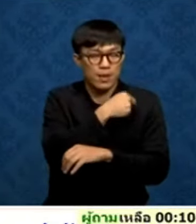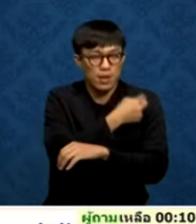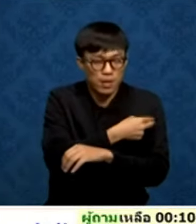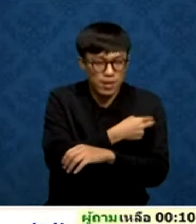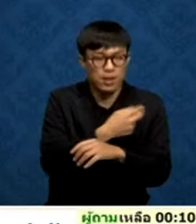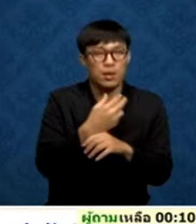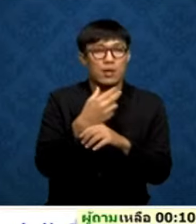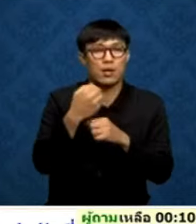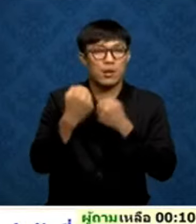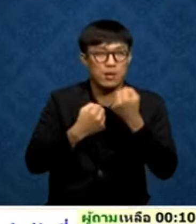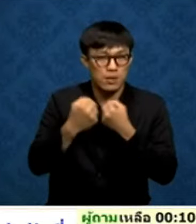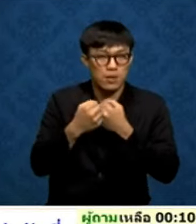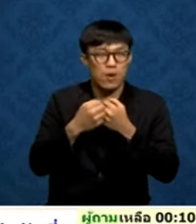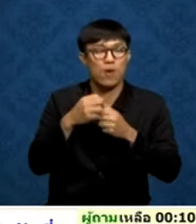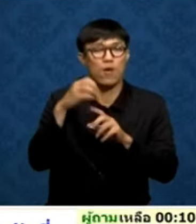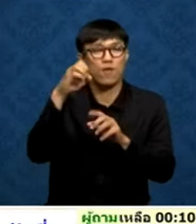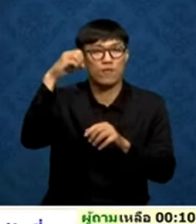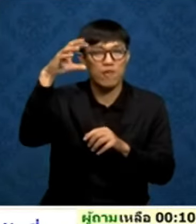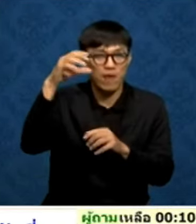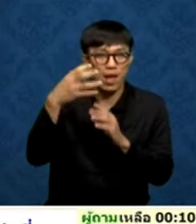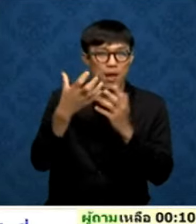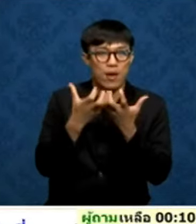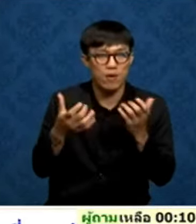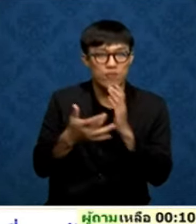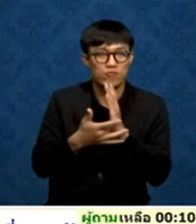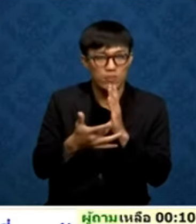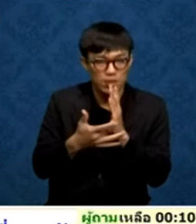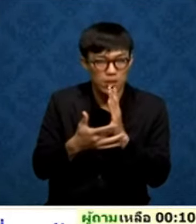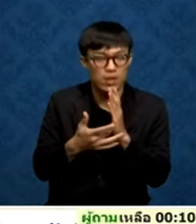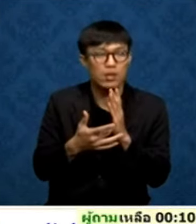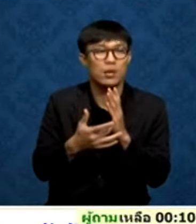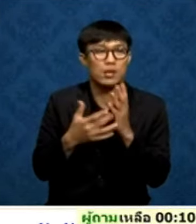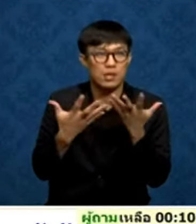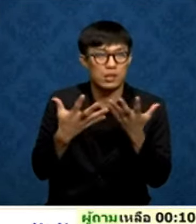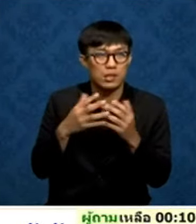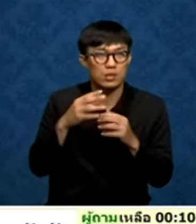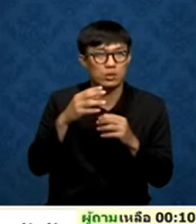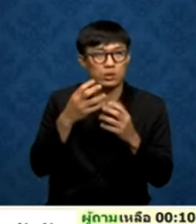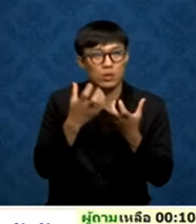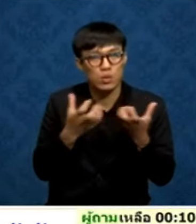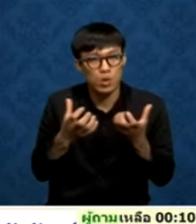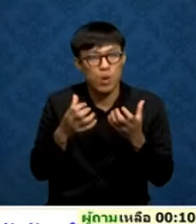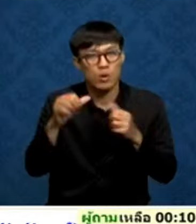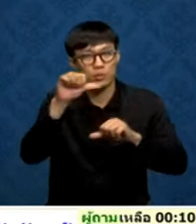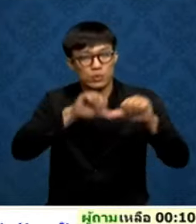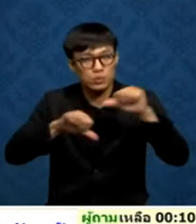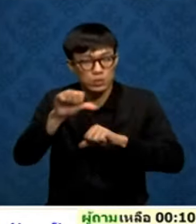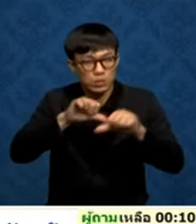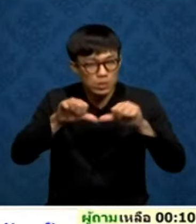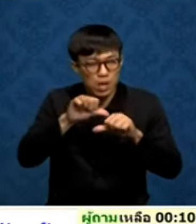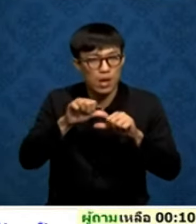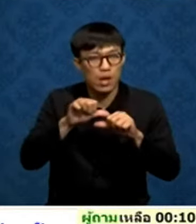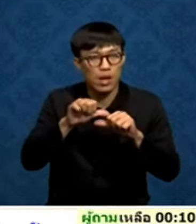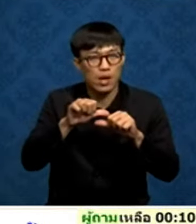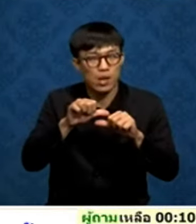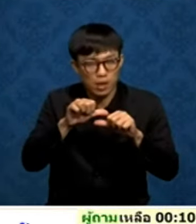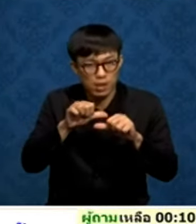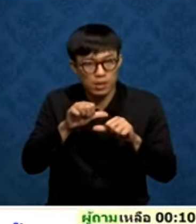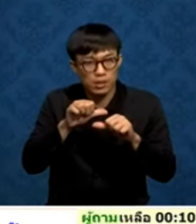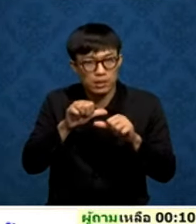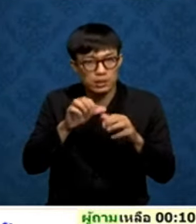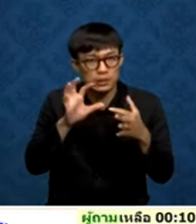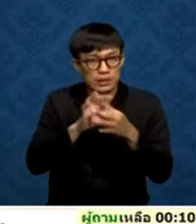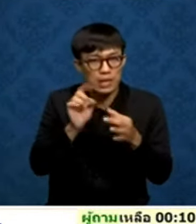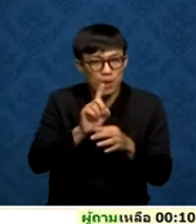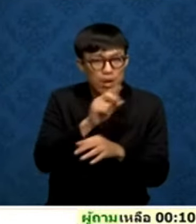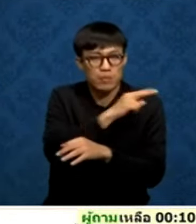รเรื่องเครื่องใช้ไฟฟ้าอิเล็กทรอนิกส์นะครับโลหะวัสดุเคมีปิโตรเคมีสารอุปโภคดิจิทัลอุตสาหกรรมสร้างสร